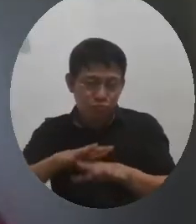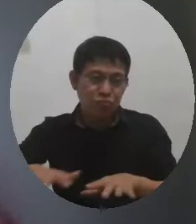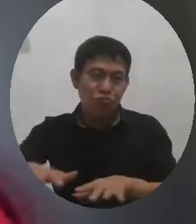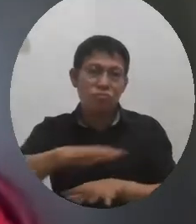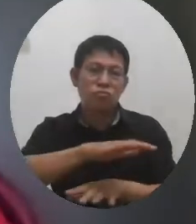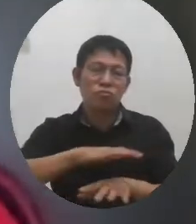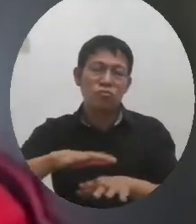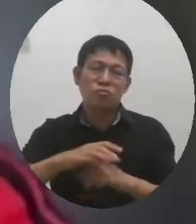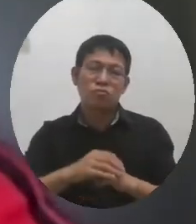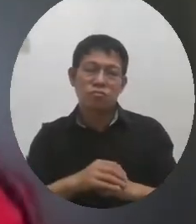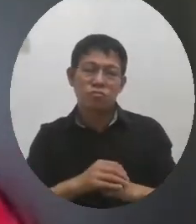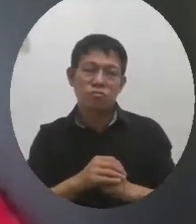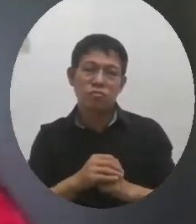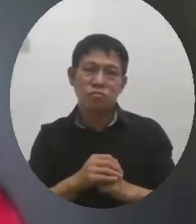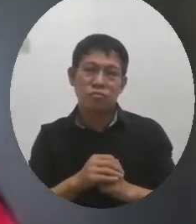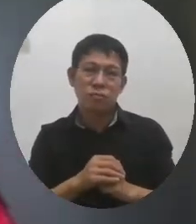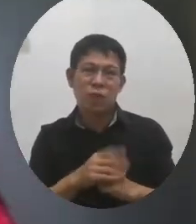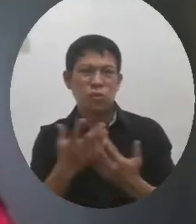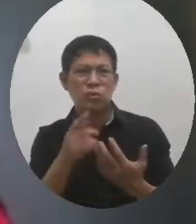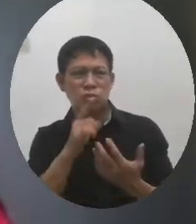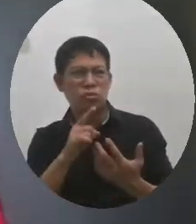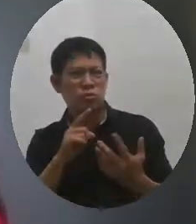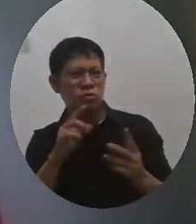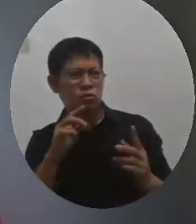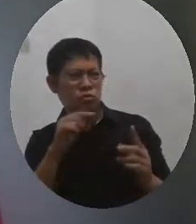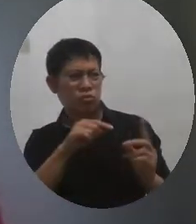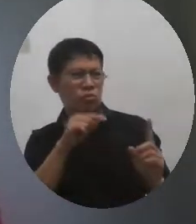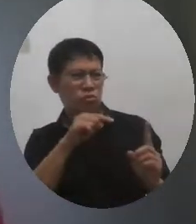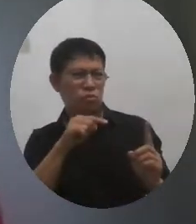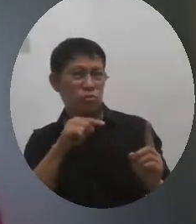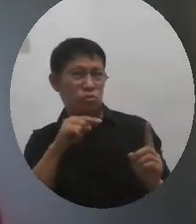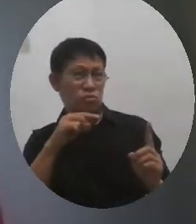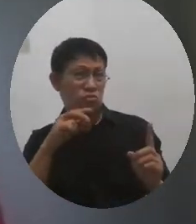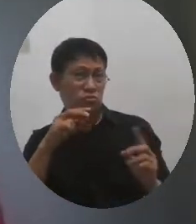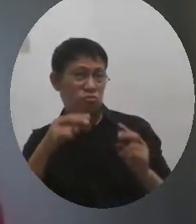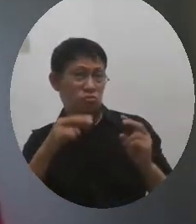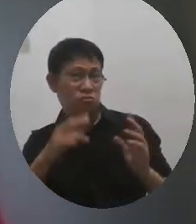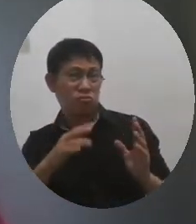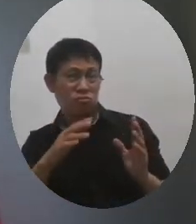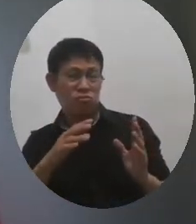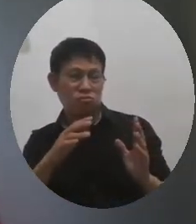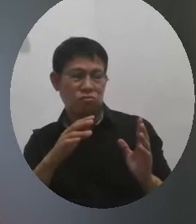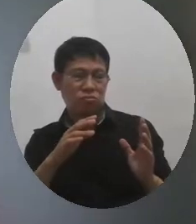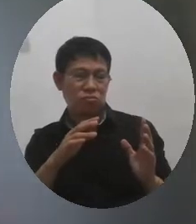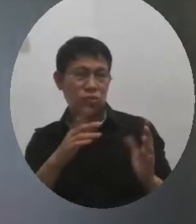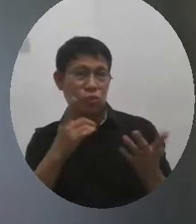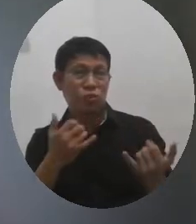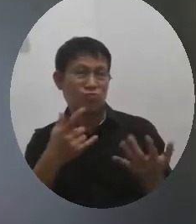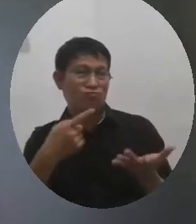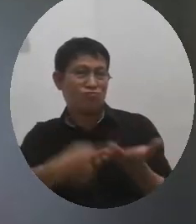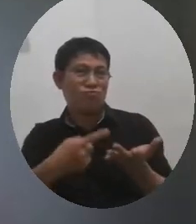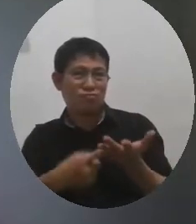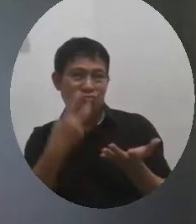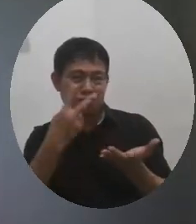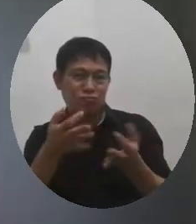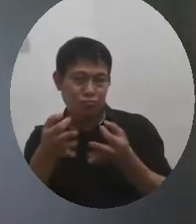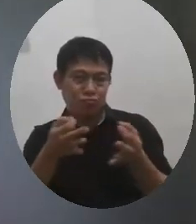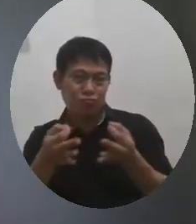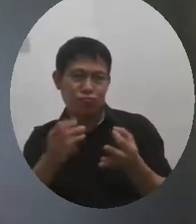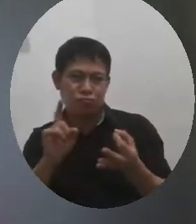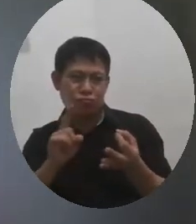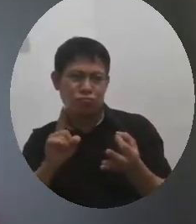ano nga ba itong problema ng autism spectrum disorder? Alamin natin yan sa ating kasamahan si